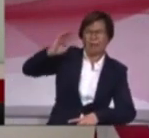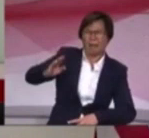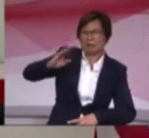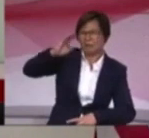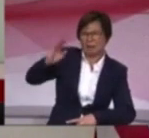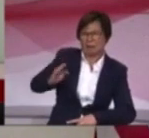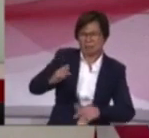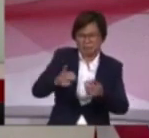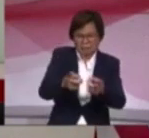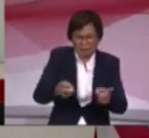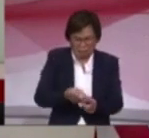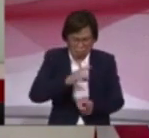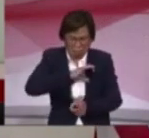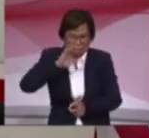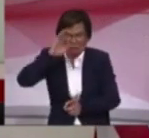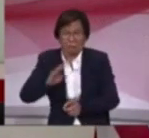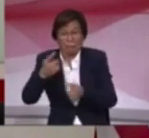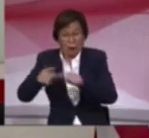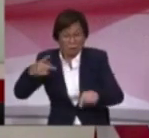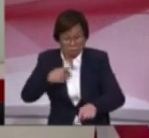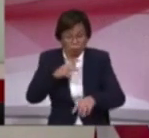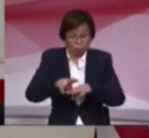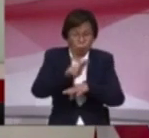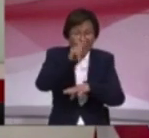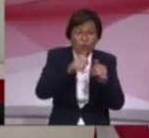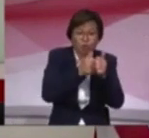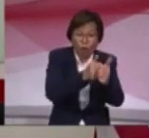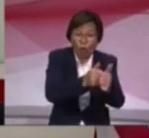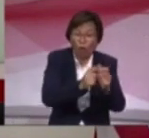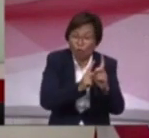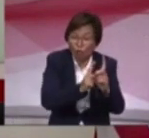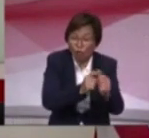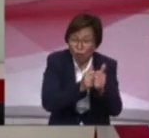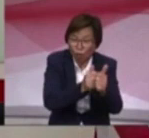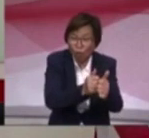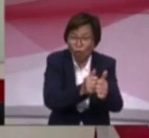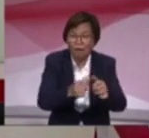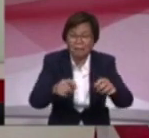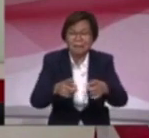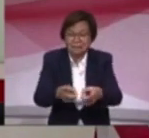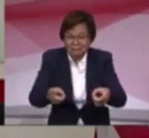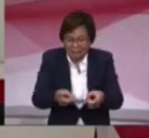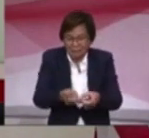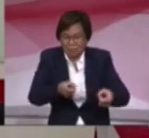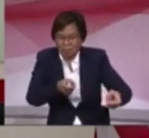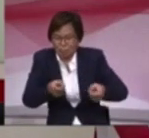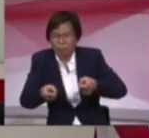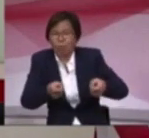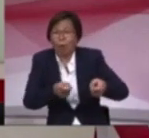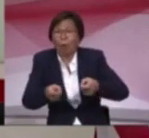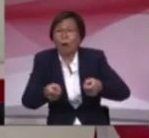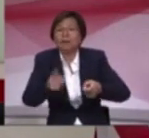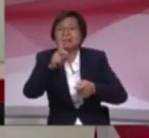daerah polis, tetapi kita menggunakan daerah di bawah pentad, iaitu